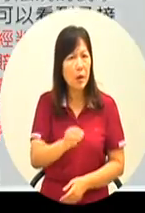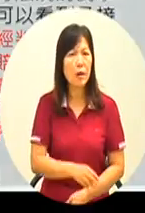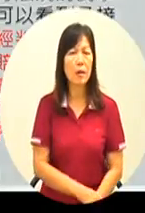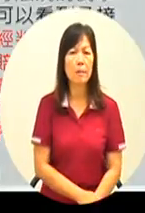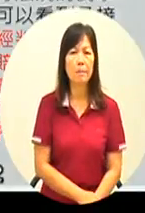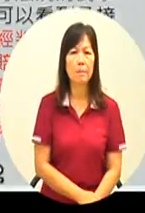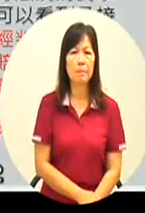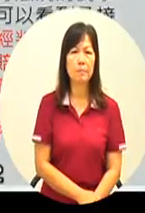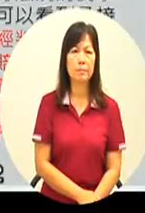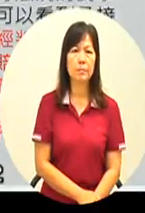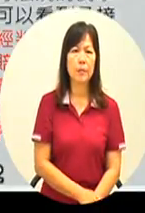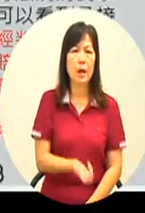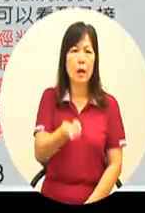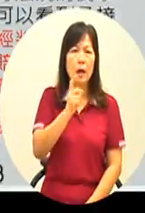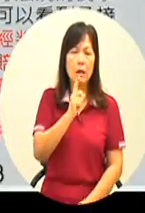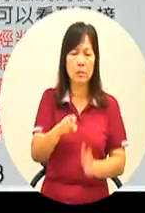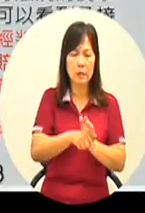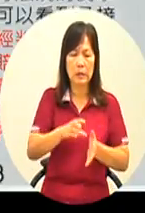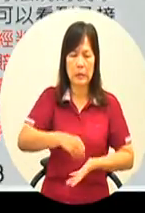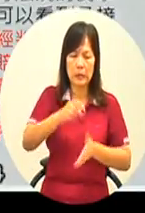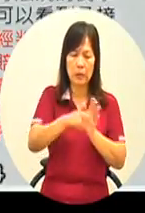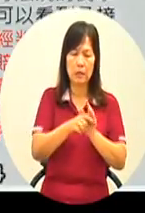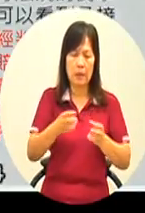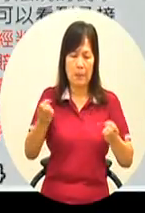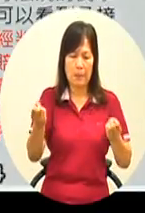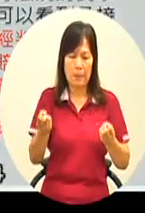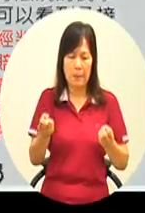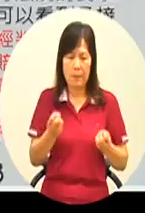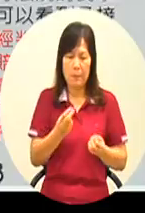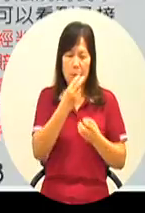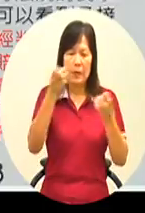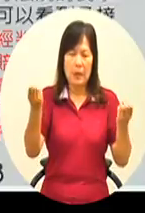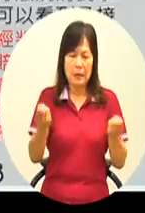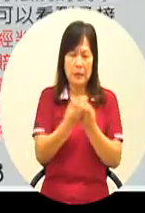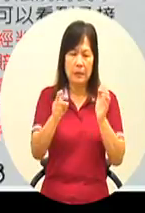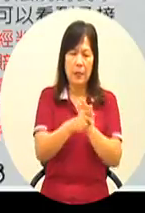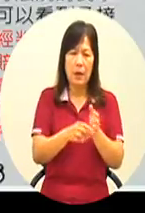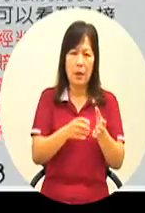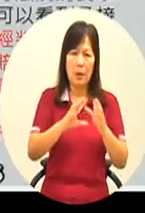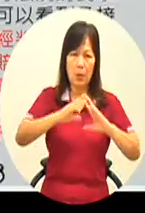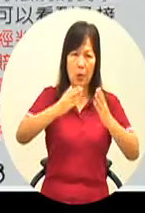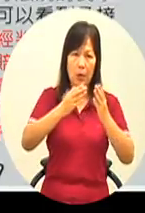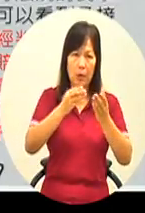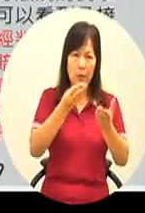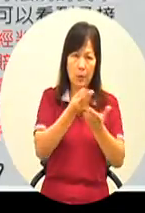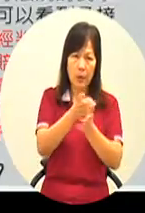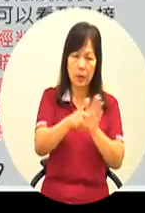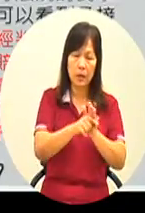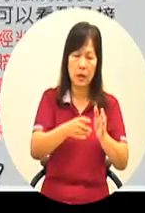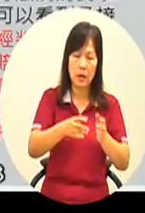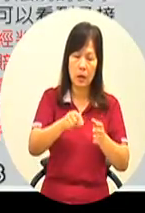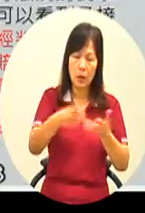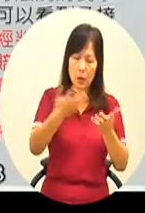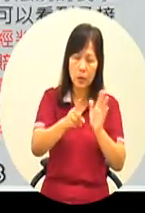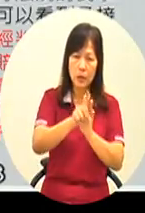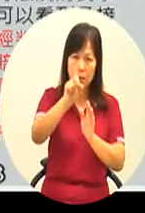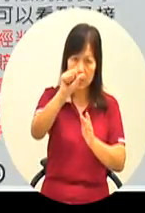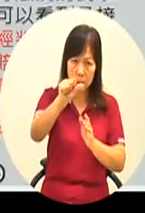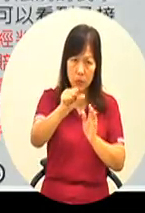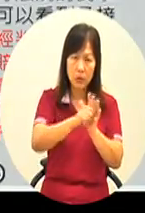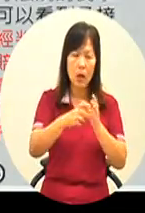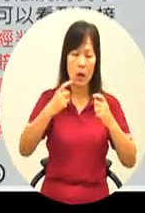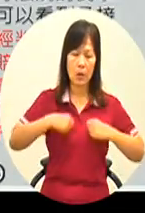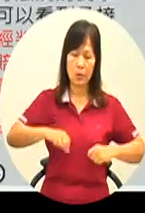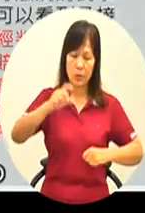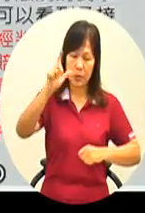我刚刚提的气爆的15件国赔案件，律师是谁？就是许明春啊，